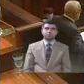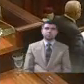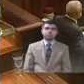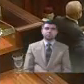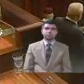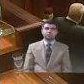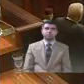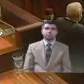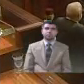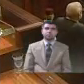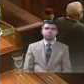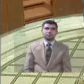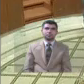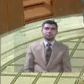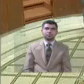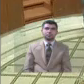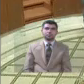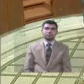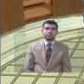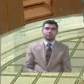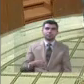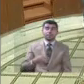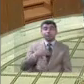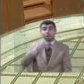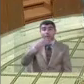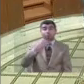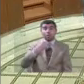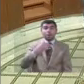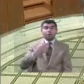علاش اللي ما نطيش؟ علاش اللي ما نطيش نهار اللي